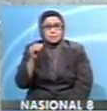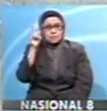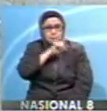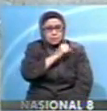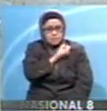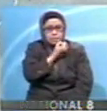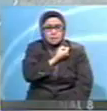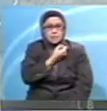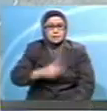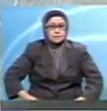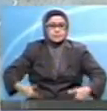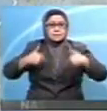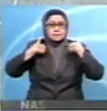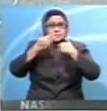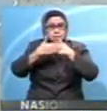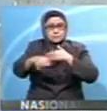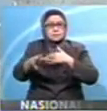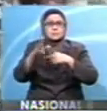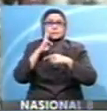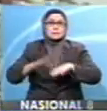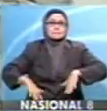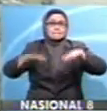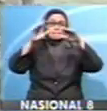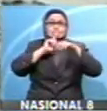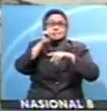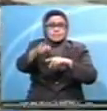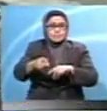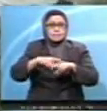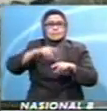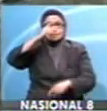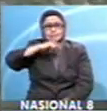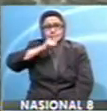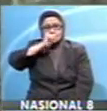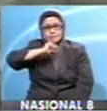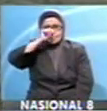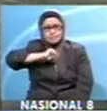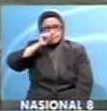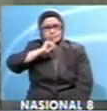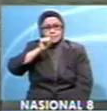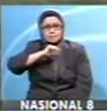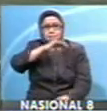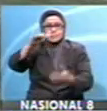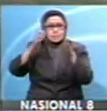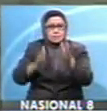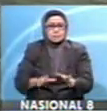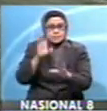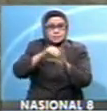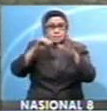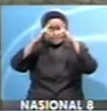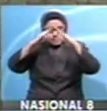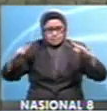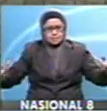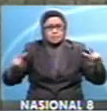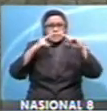baru yang menagih kesabaran tinggi mereka yang terjejas khemah-kemah dewan serta kem-kem menjadi tempat